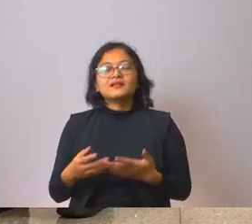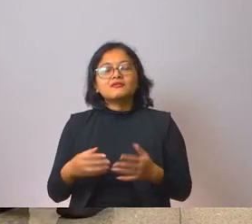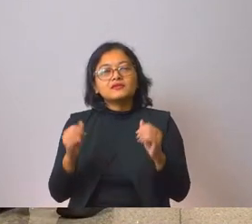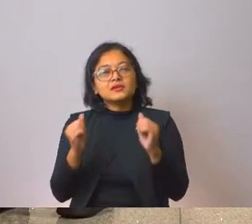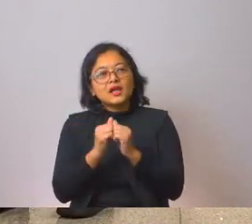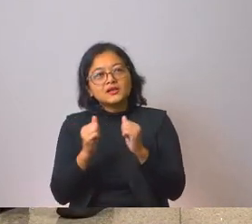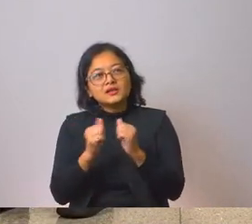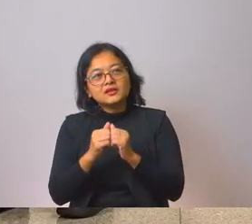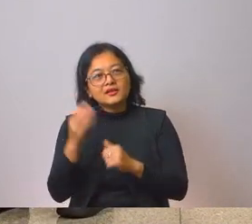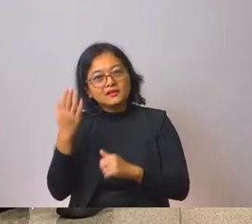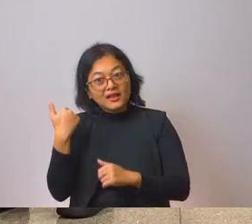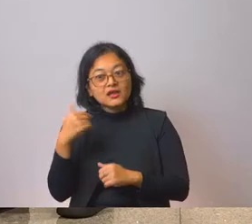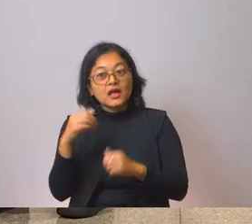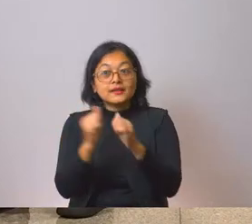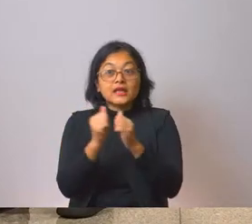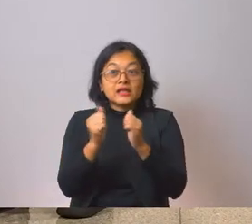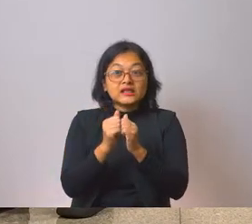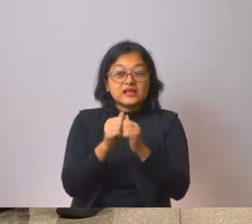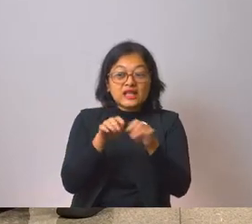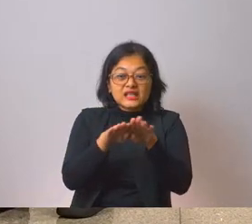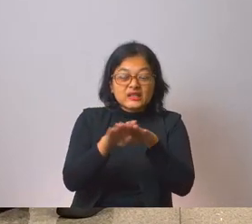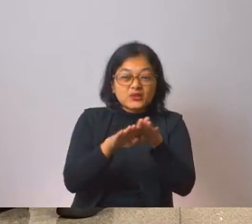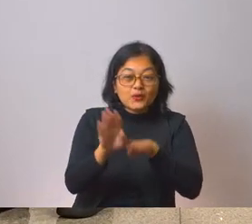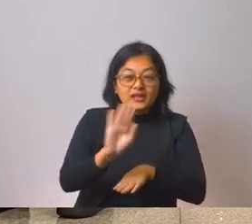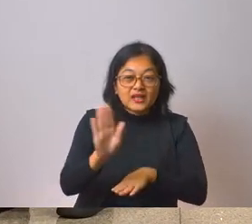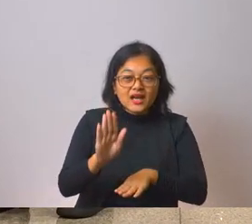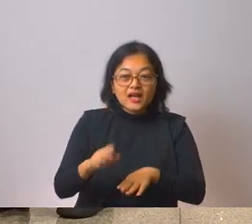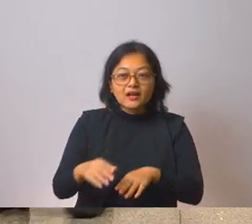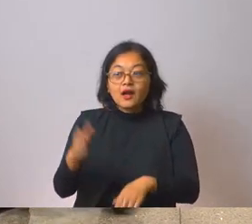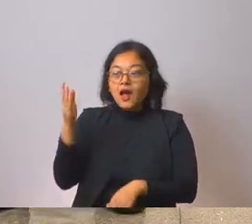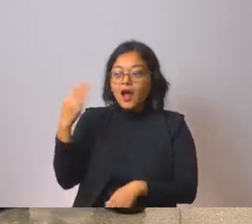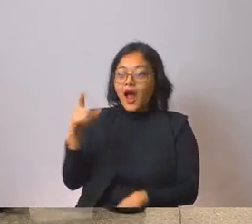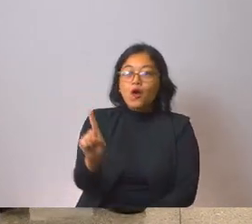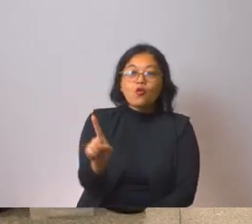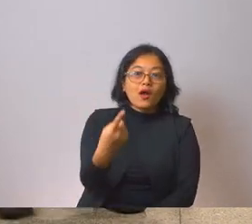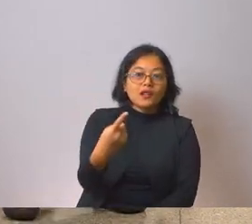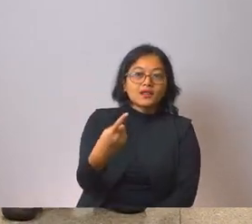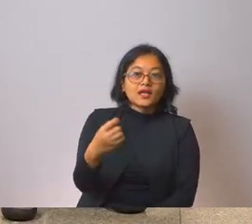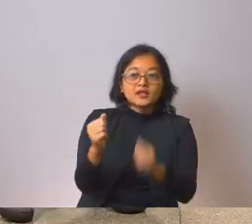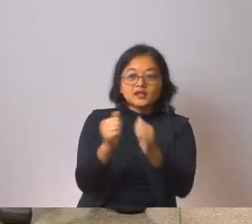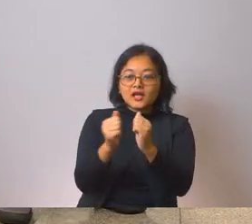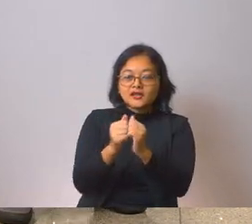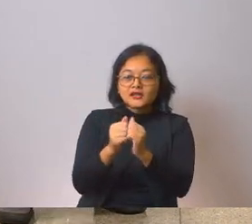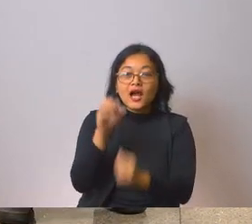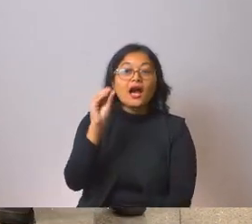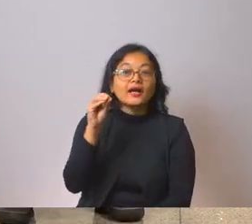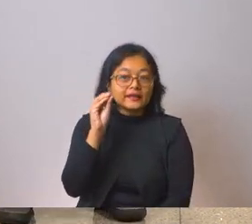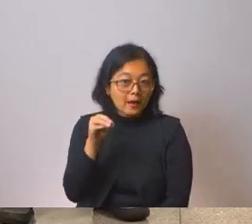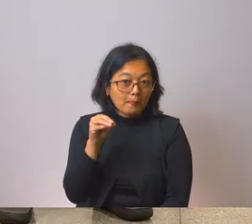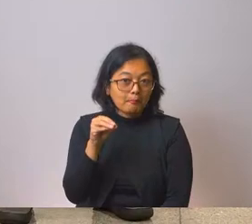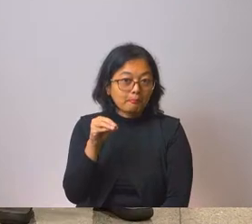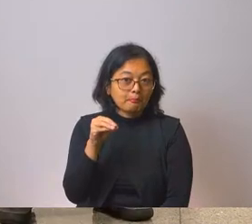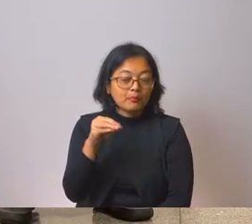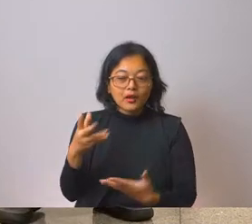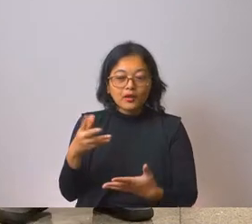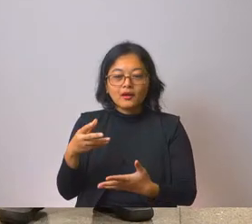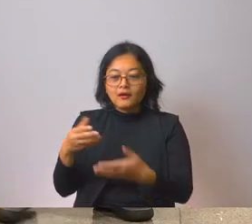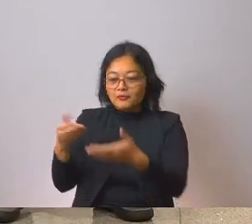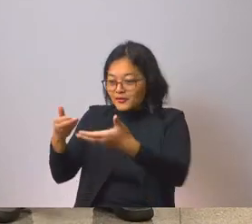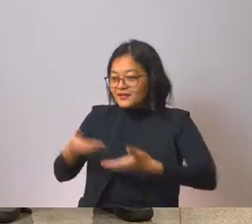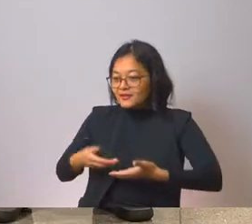ayam seember, datangnya donat separuh. Atau janjinya mau nonton pertandingan